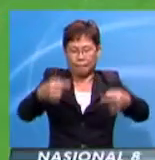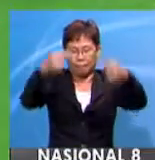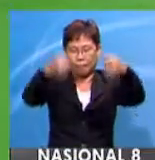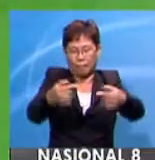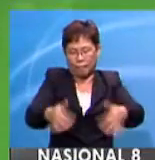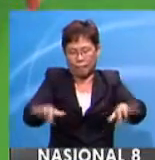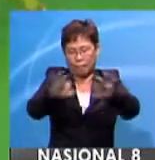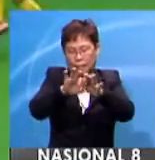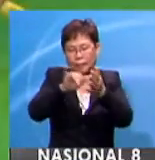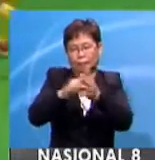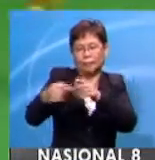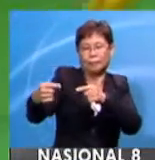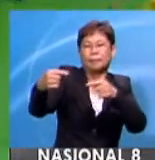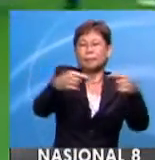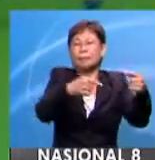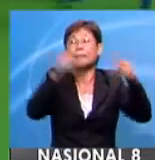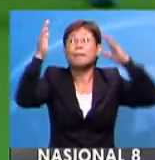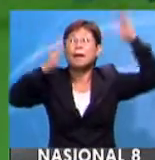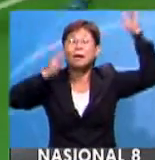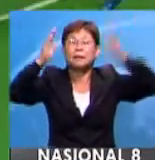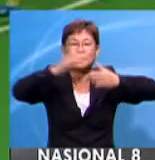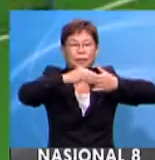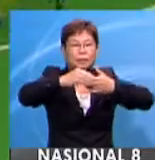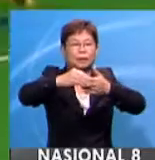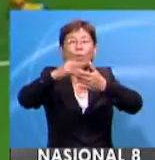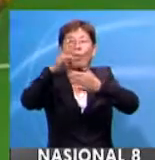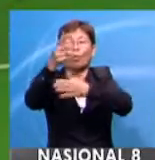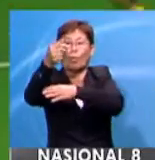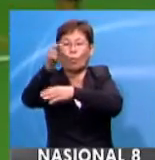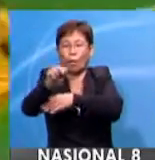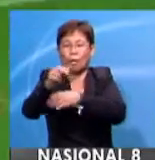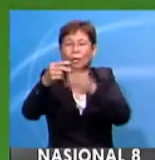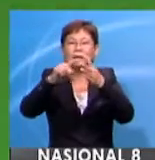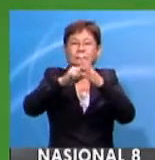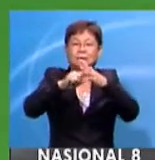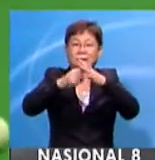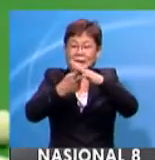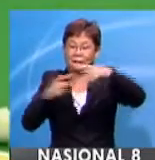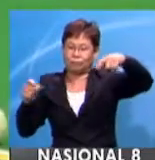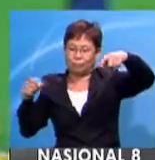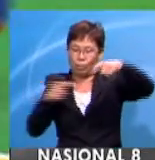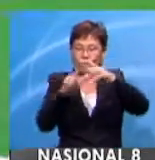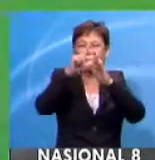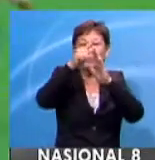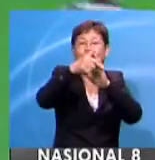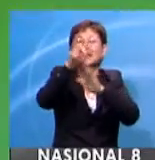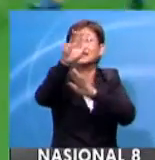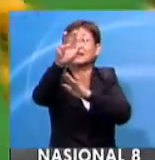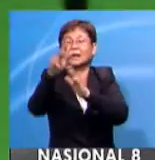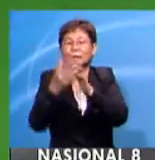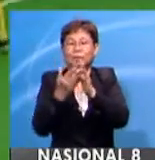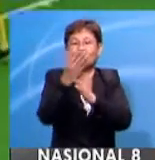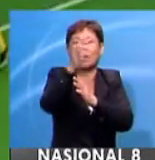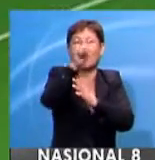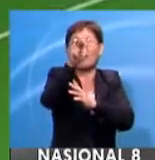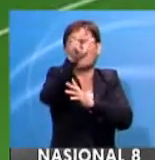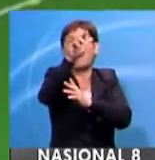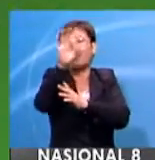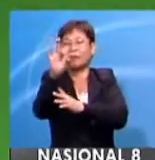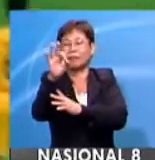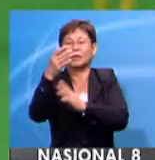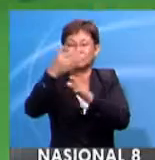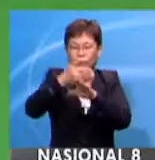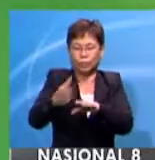aksi perlawanan Suratman Adnan membuka tirai jeringan Syawal Mini ketiga melalui Arif Johan Johari